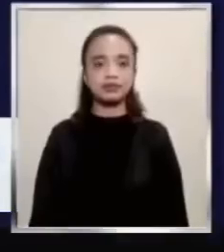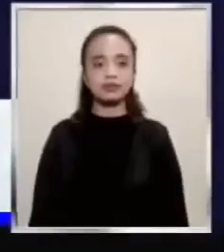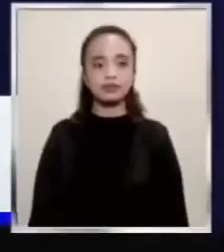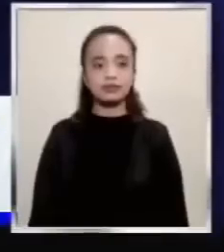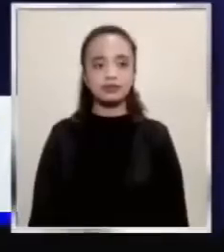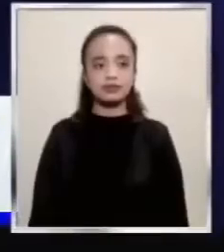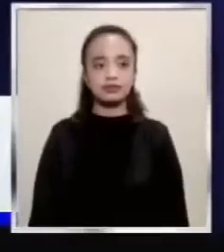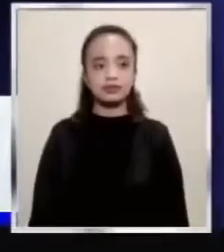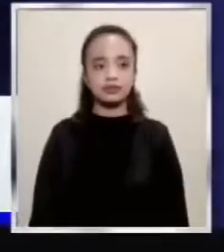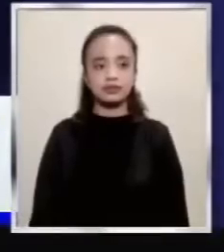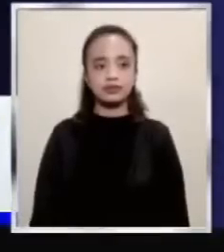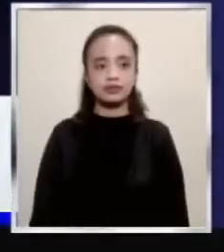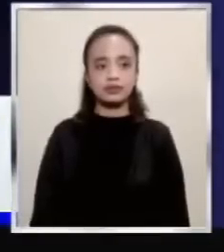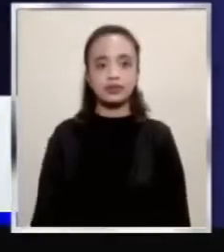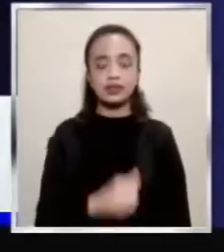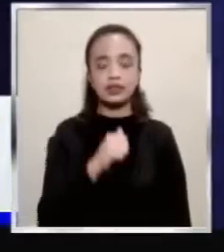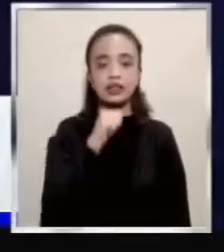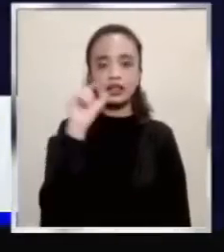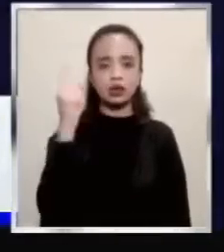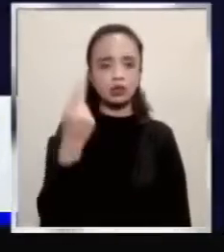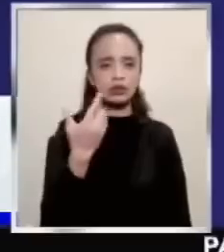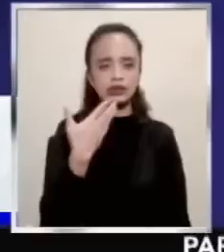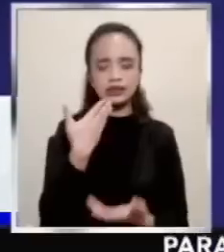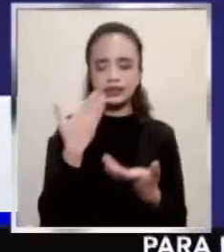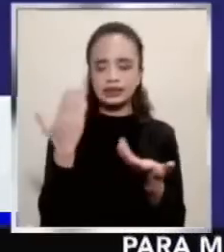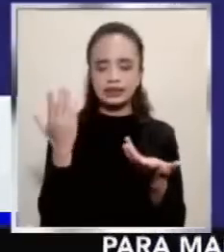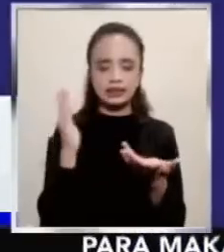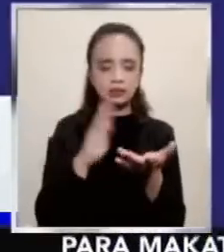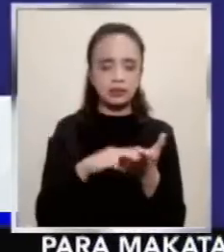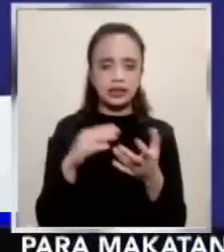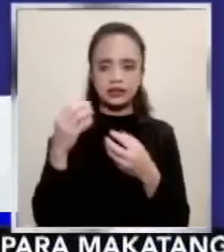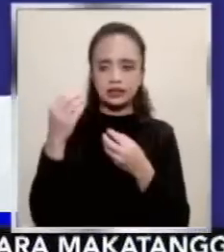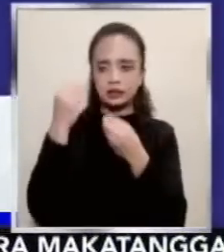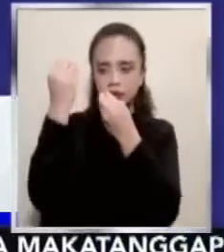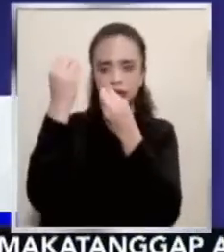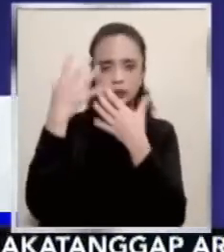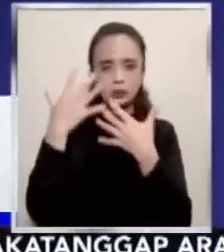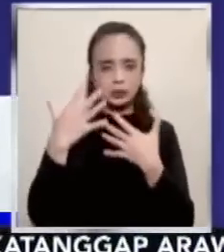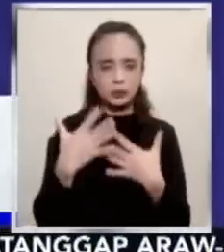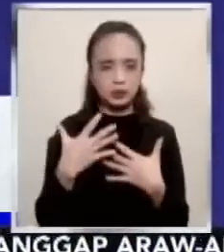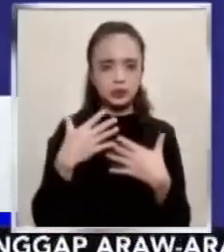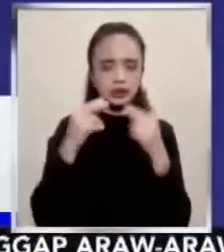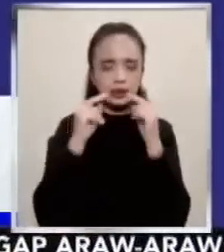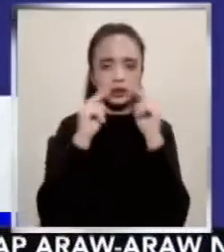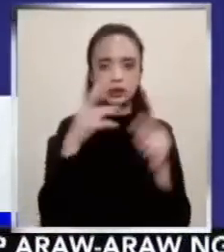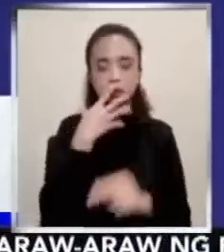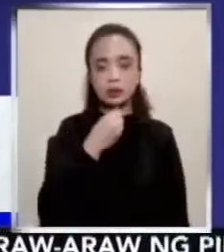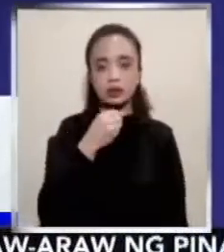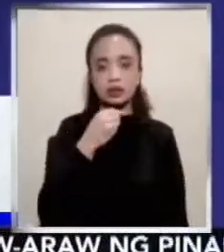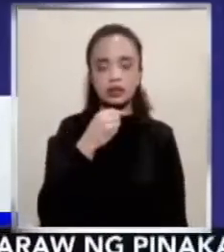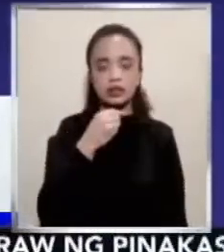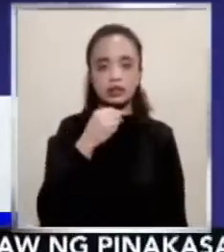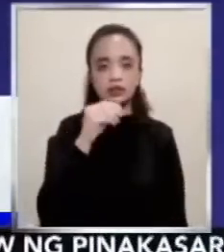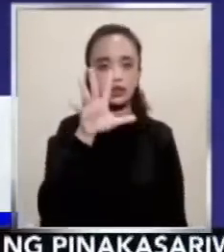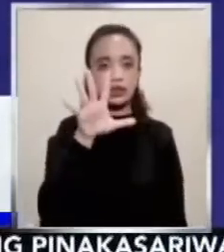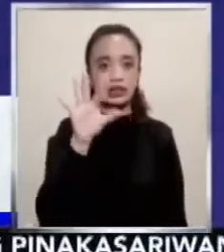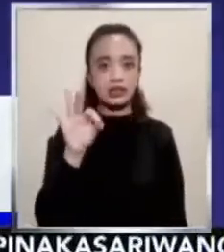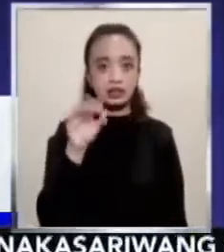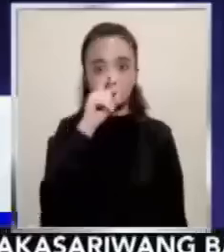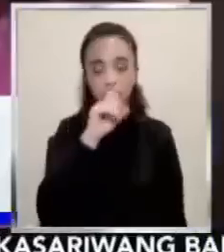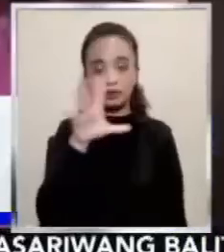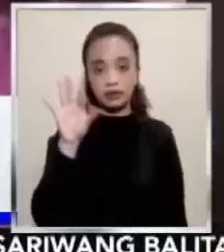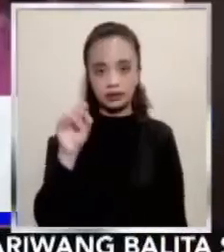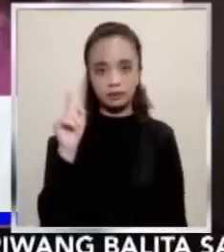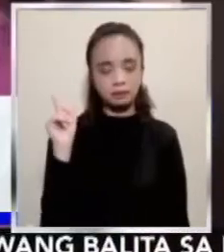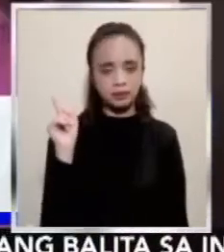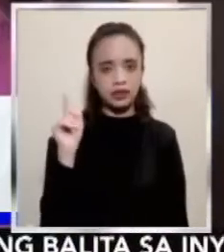Higit pa sa bangungot ang magkakasunod na masamang balitang natanggap ng 59 anyos na si Nita Ramos nitong Hulyo. Ang kanya